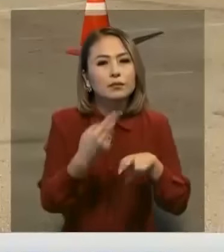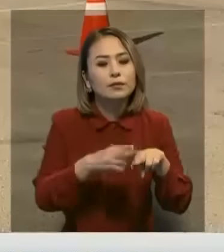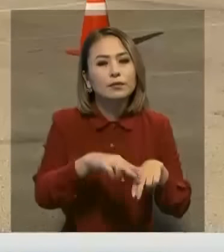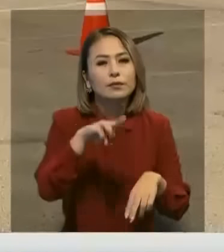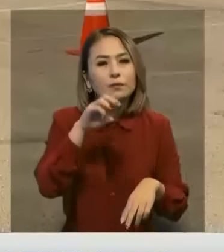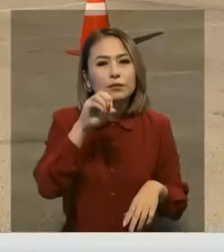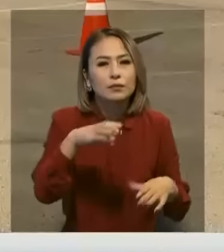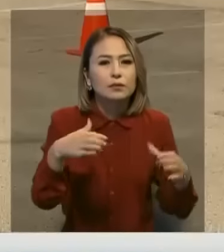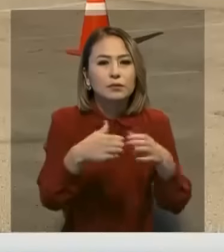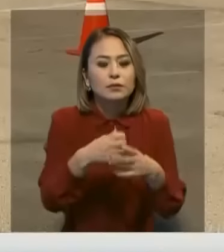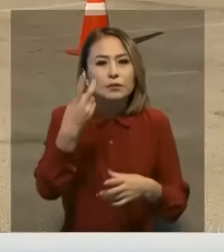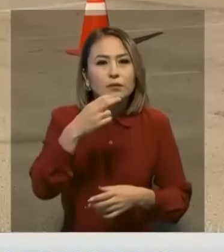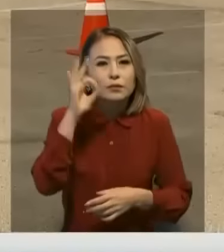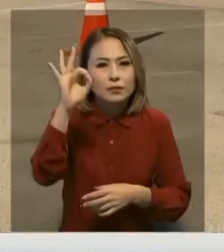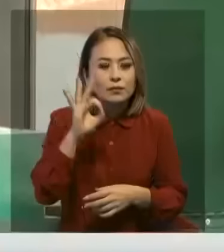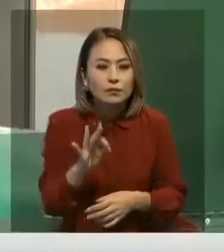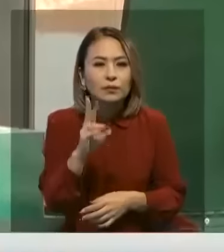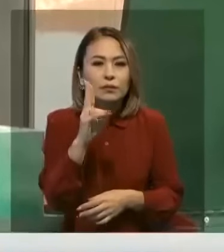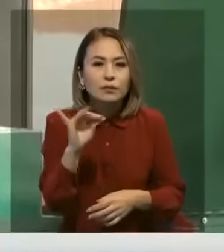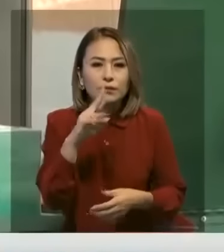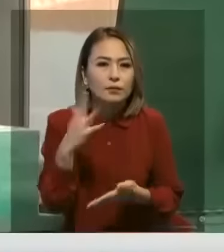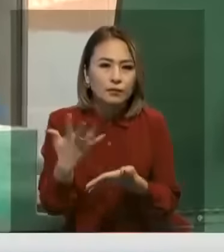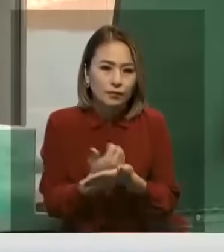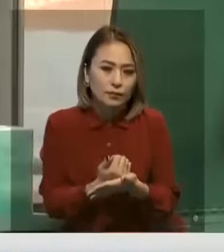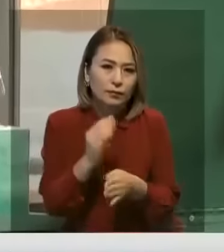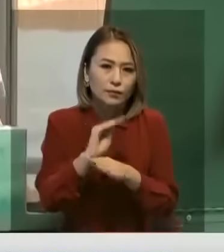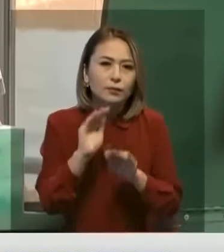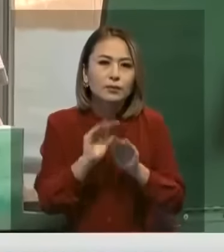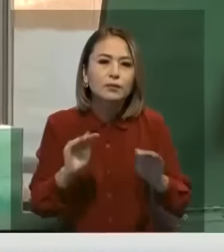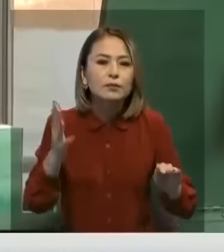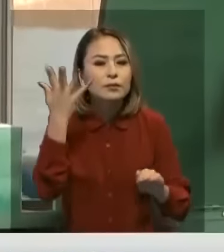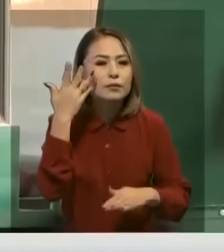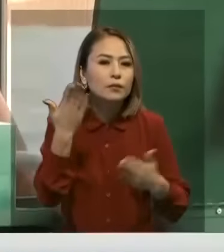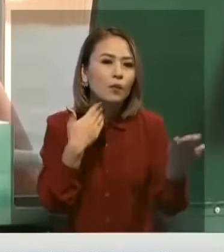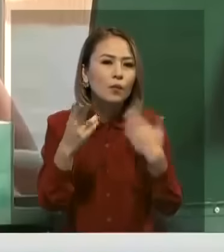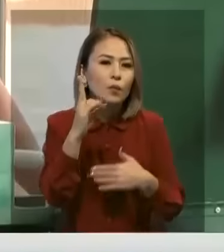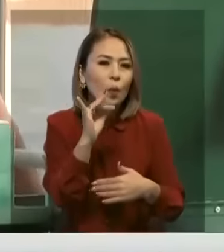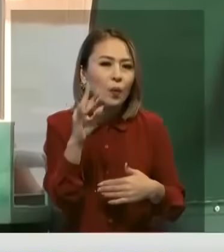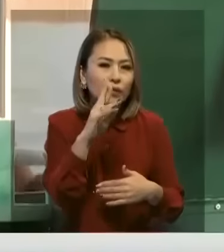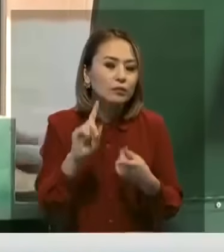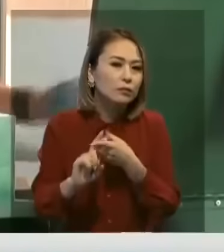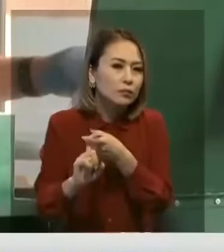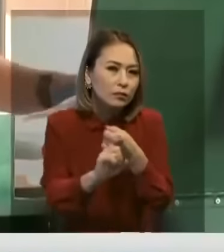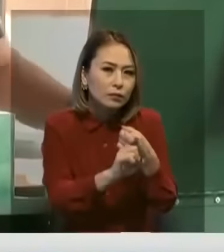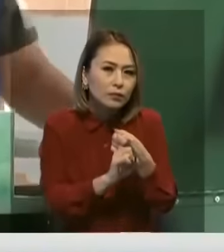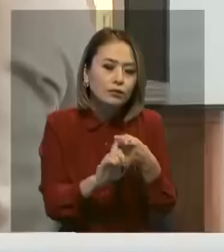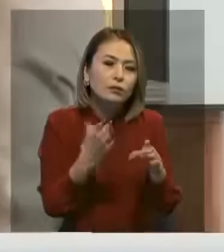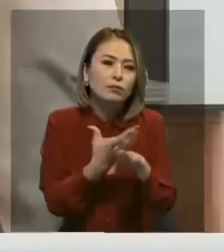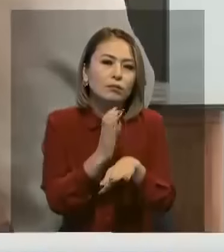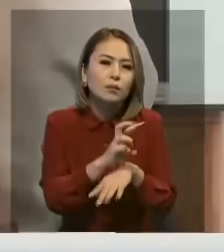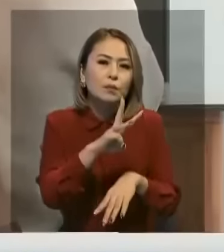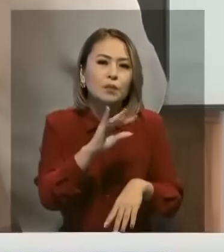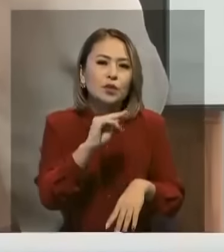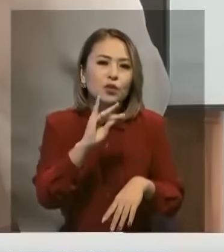аптада тест тапсырғандардың 20%-інде COVID анықталған. Сонымен қатар балалардың арасында COVID-ті жұқтырып жатқандар көбейіп